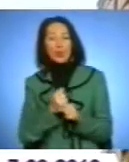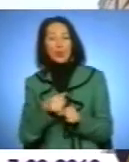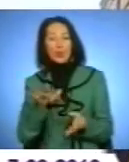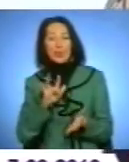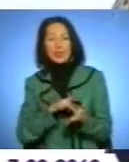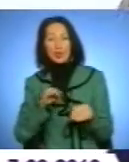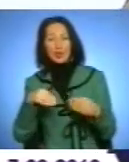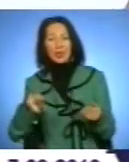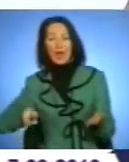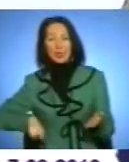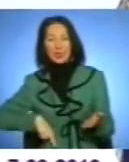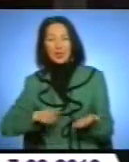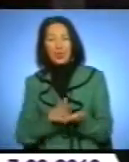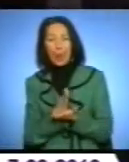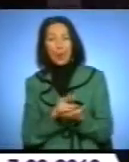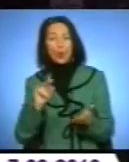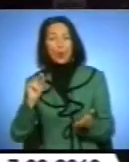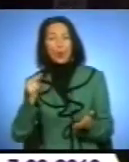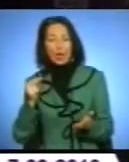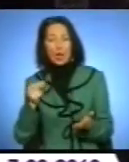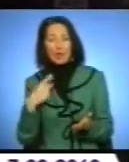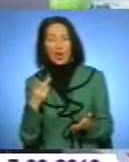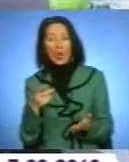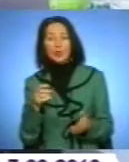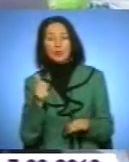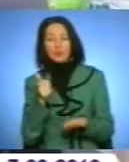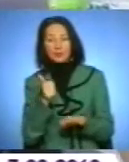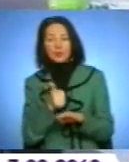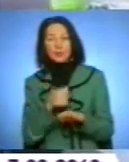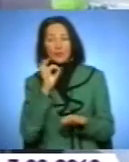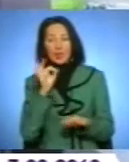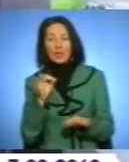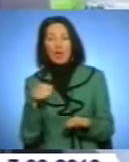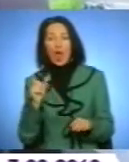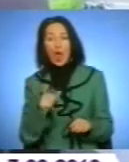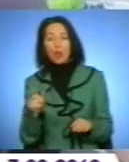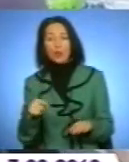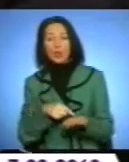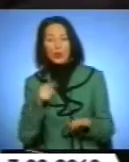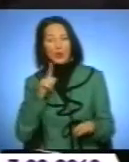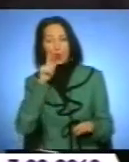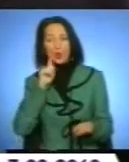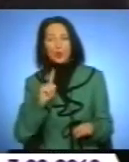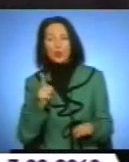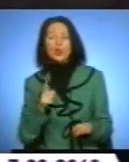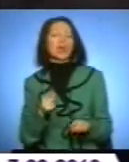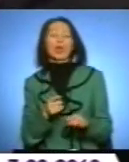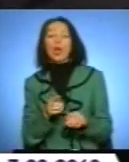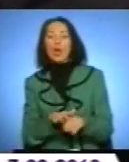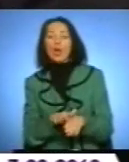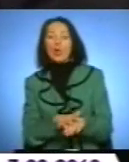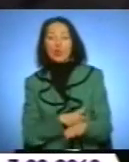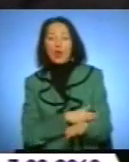надання адміністративних послуг у Черкасах. Його очільник розповіла, що громадяни відчувають певні незручності, зокрема через надто тривалу процедуру